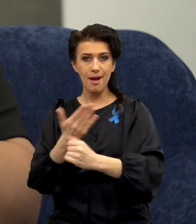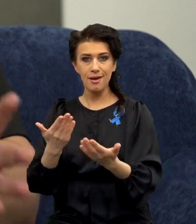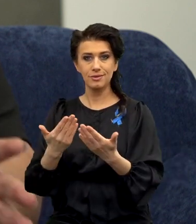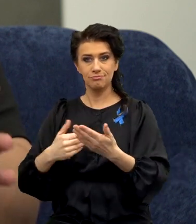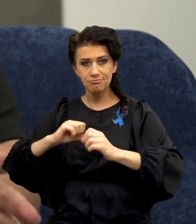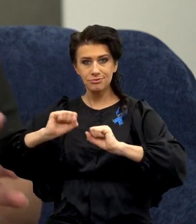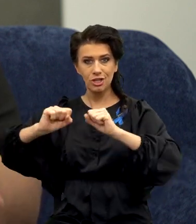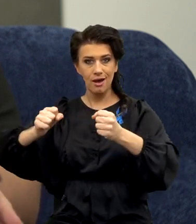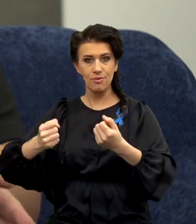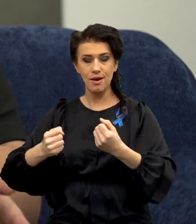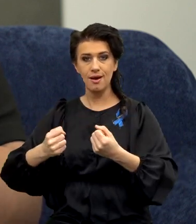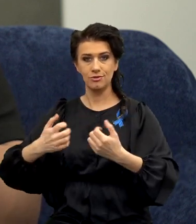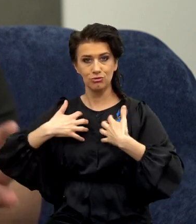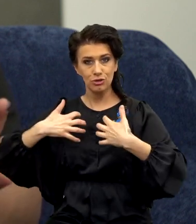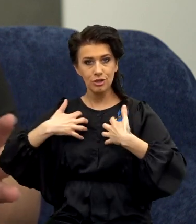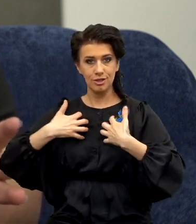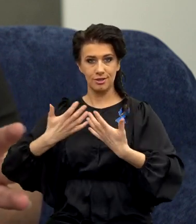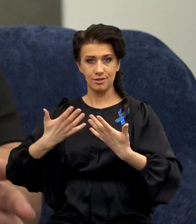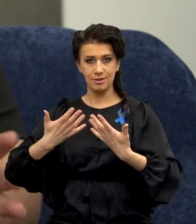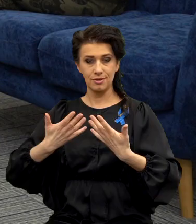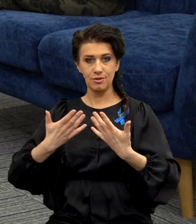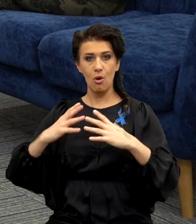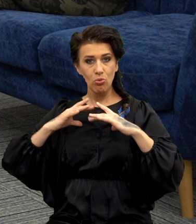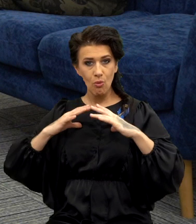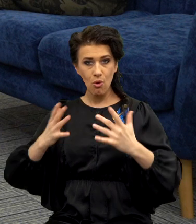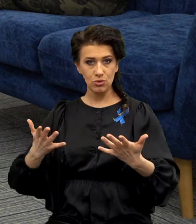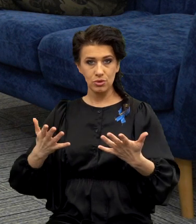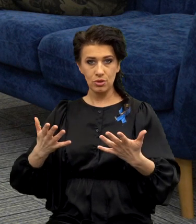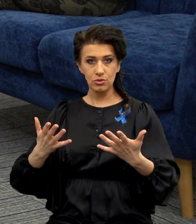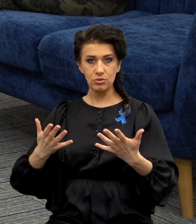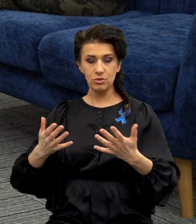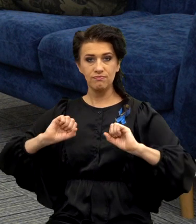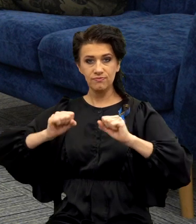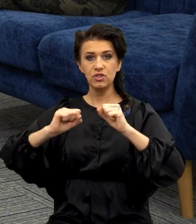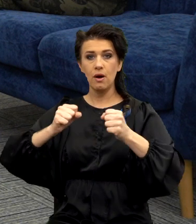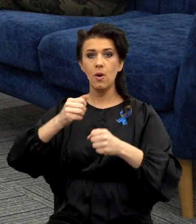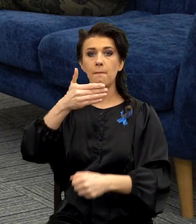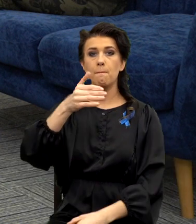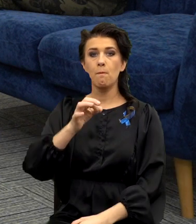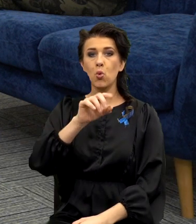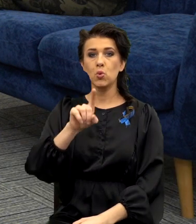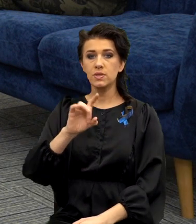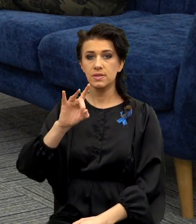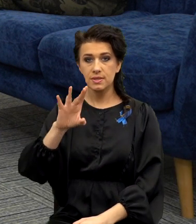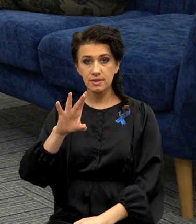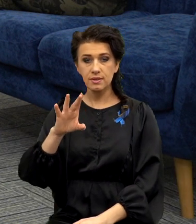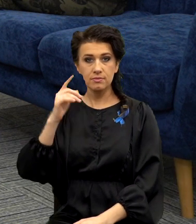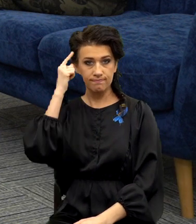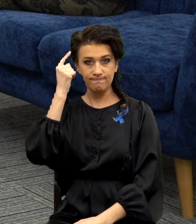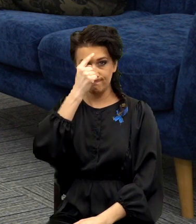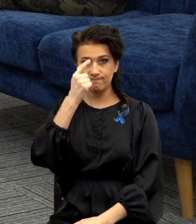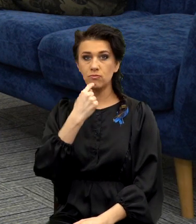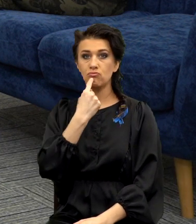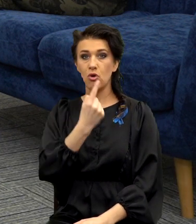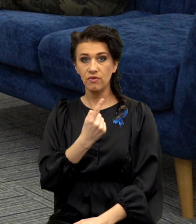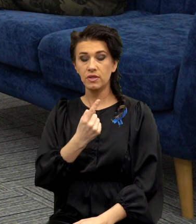Potrzebujemy chwili na to, żeby odpocząć, żeby się zregenerować. Tutaj działa ten mózg gadzi, o którym też powiedziałam. Powiedziałaś też